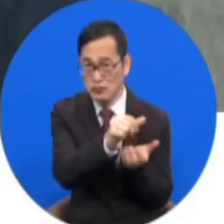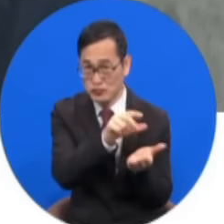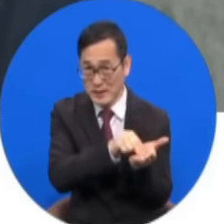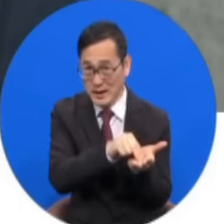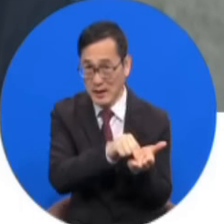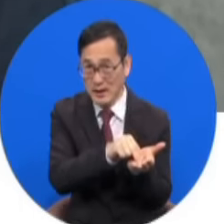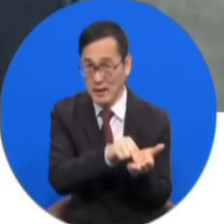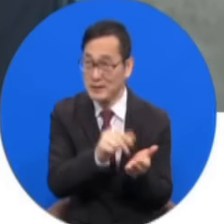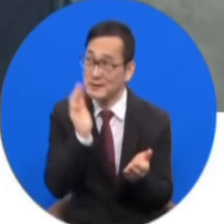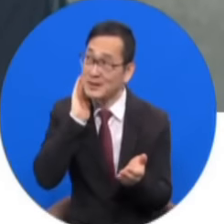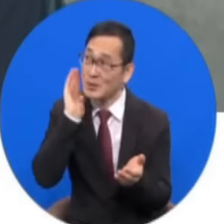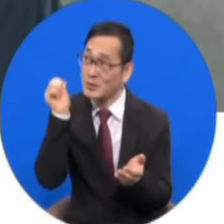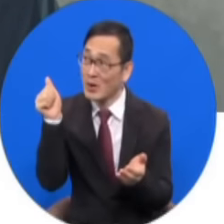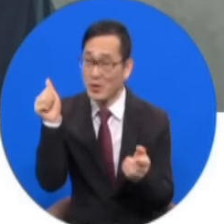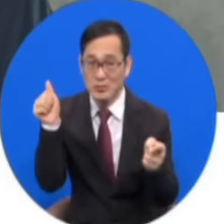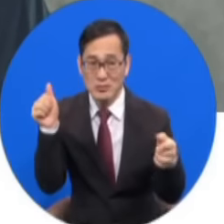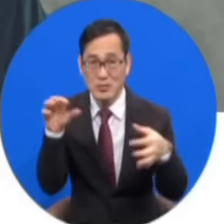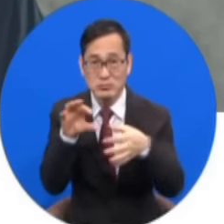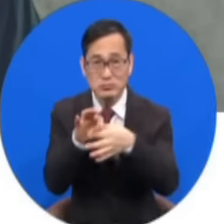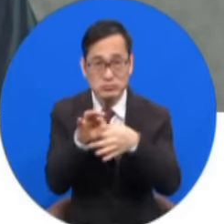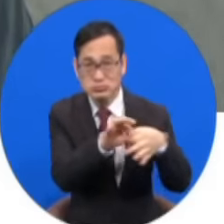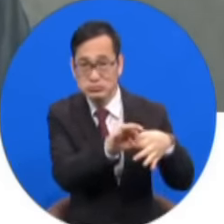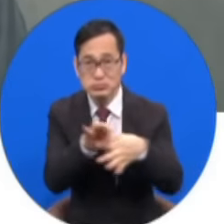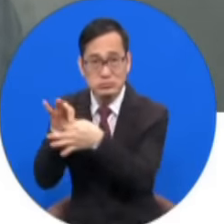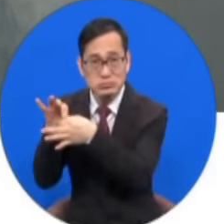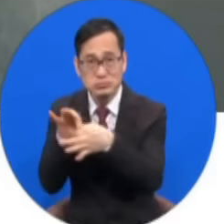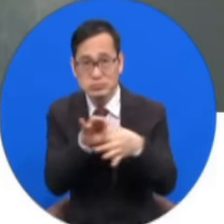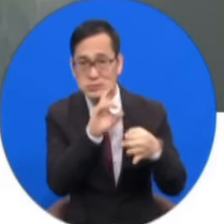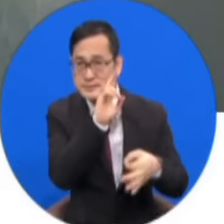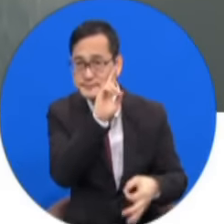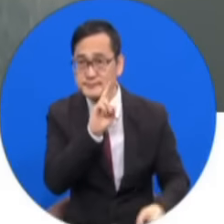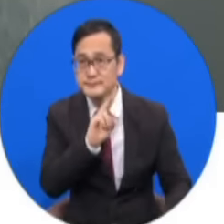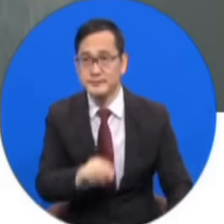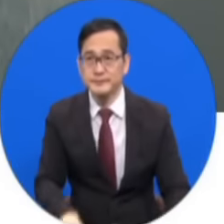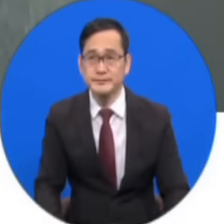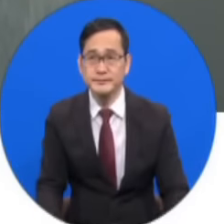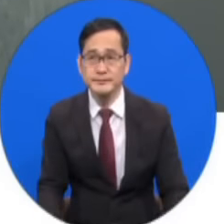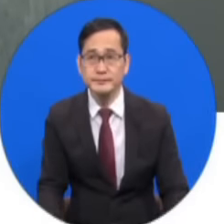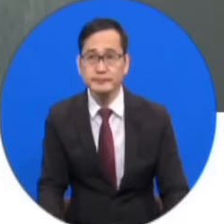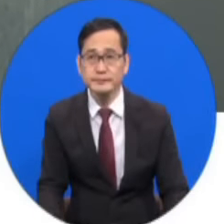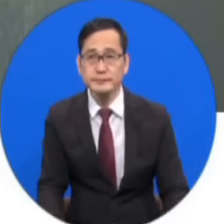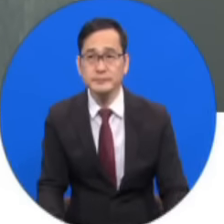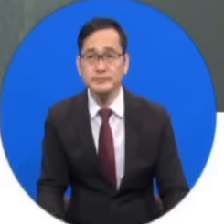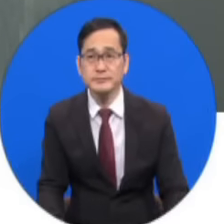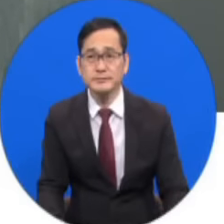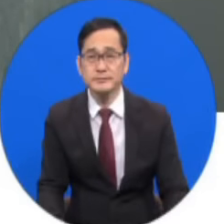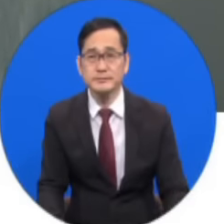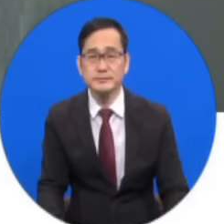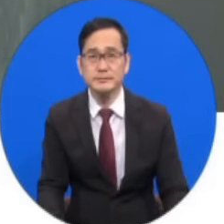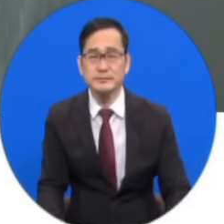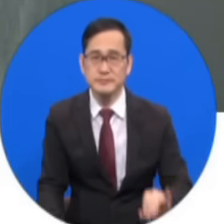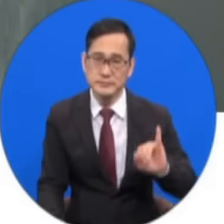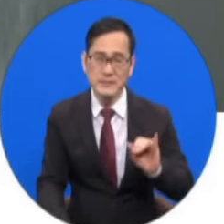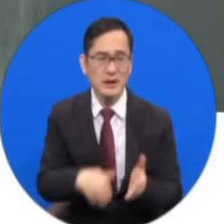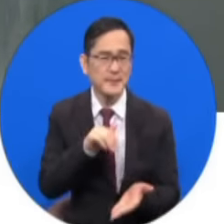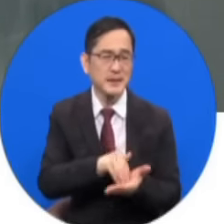과의 관계가 지금 어떻게 밝혀지이 여도 굉장히 중요한 것이고요 그렇기 때문에 굉장히 자숙해야 되는 그런